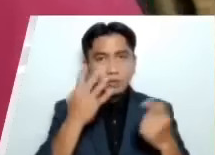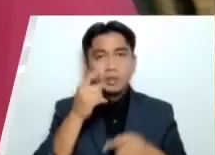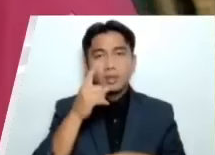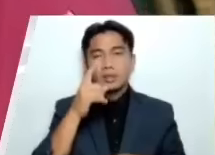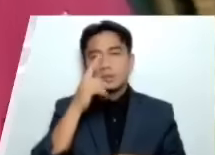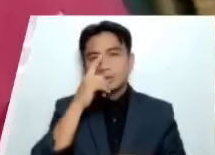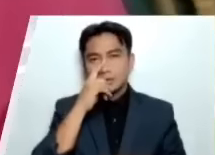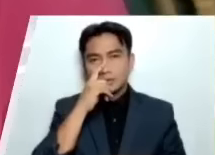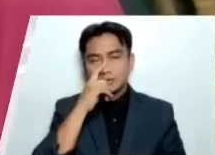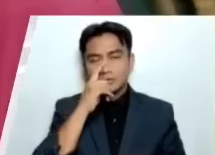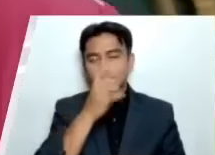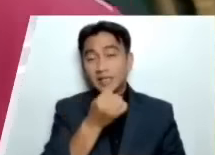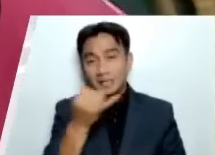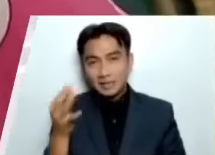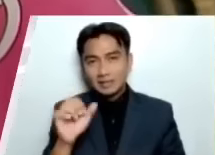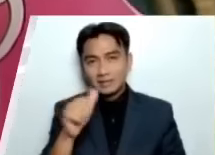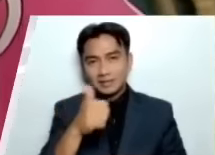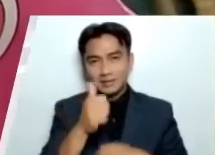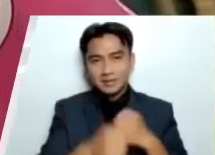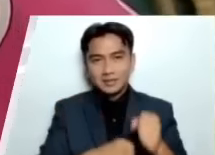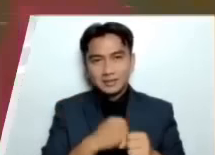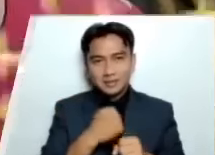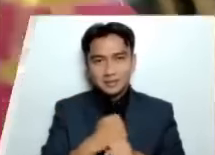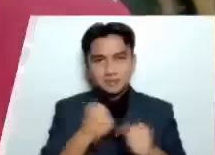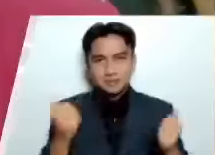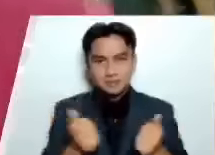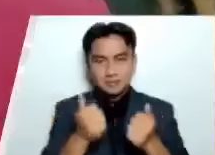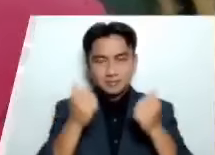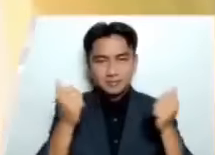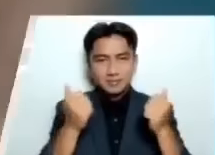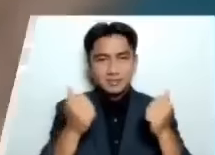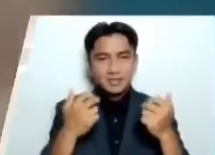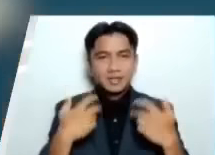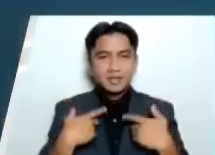Panginoon. Very simple with family.